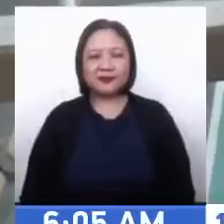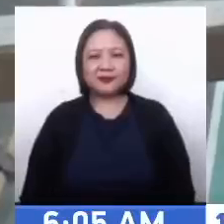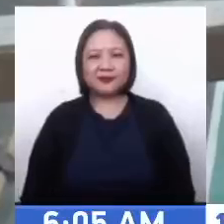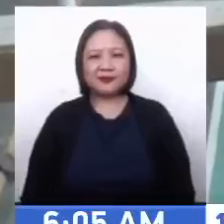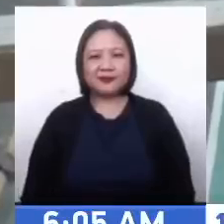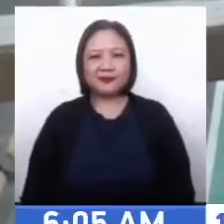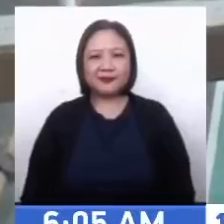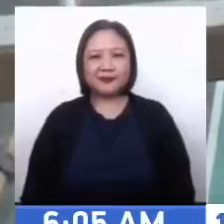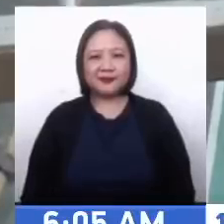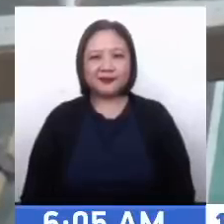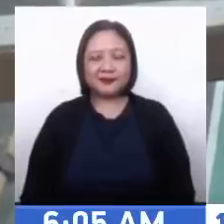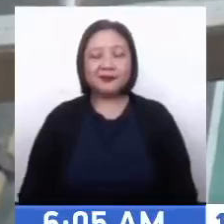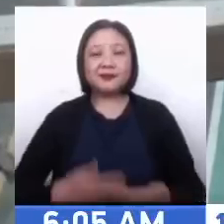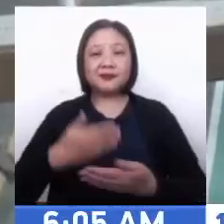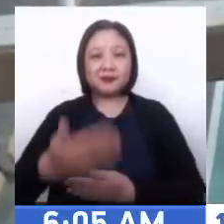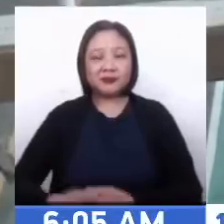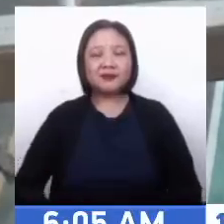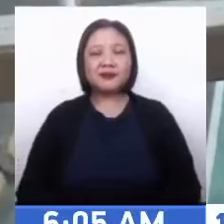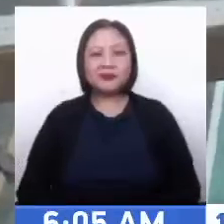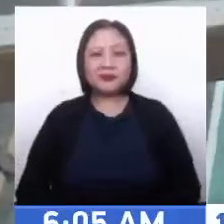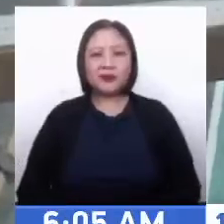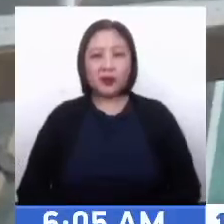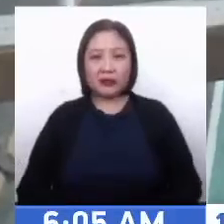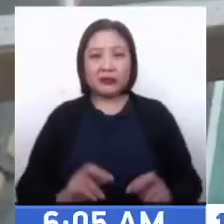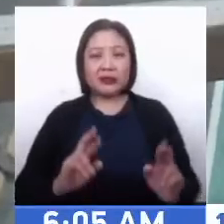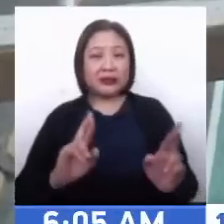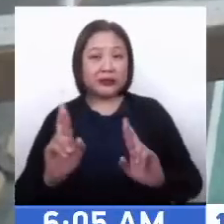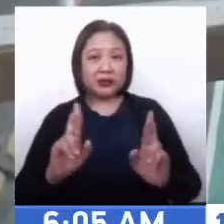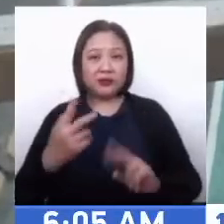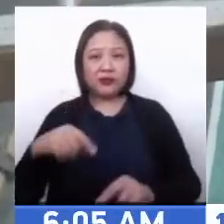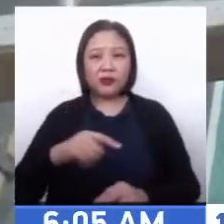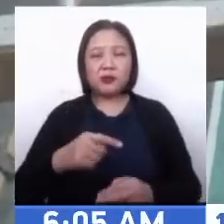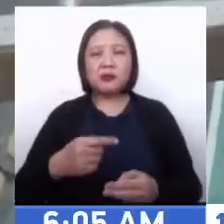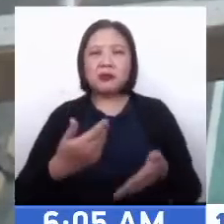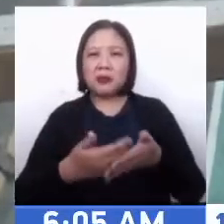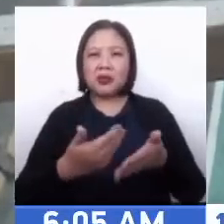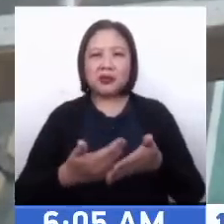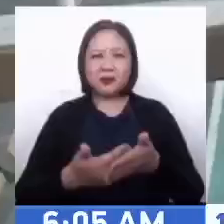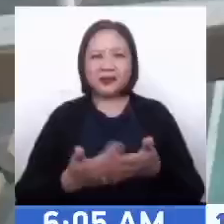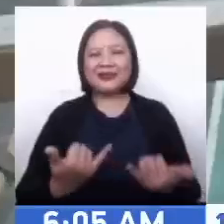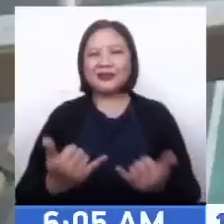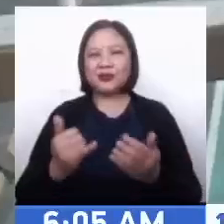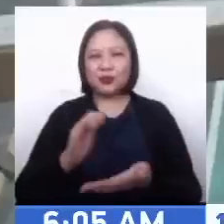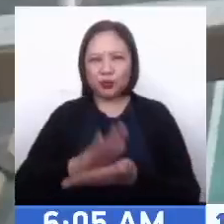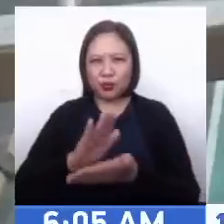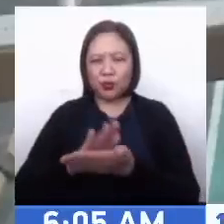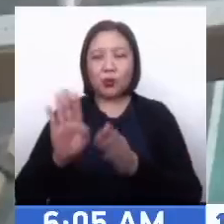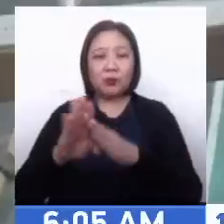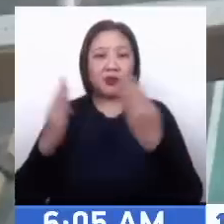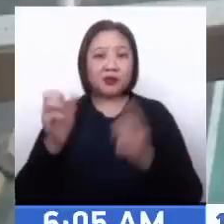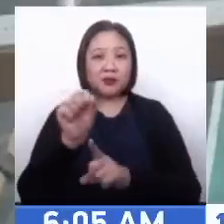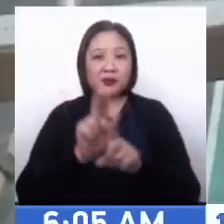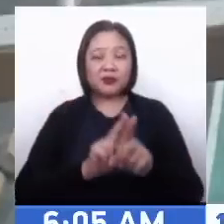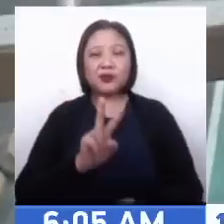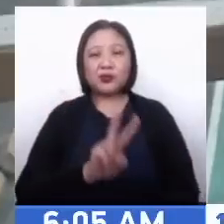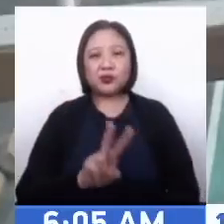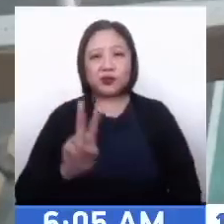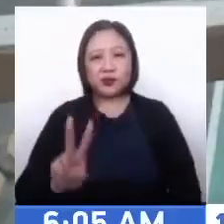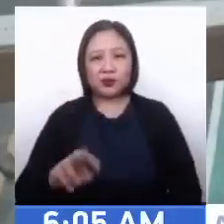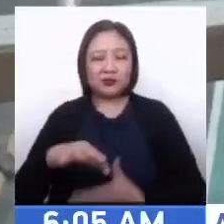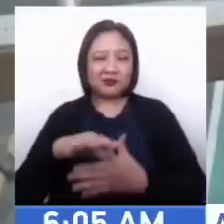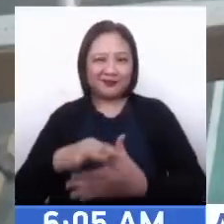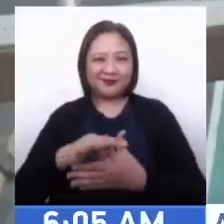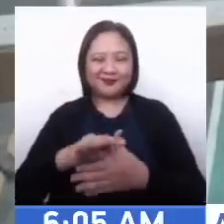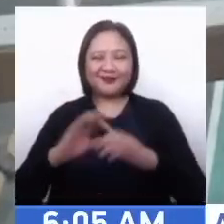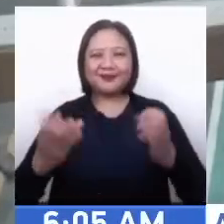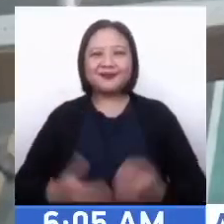Samantala, bilang paghahanda pa rin po sa nalalapit nga po na pasukan sa darating na August 22 na face-to-face na, ay ang paghahanda rin